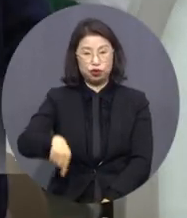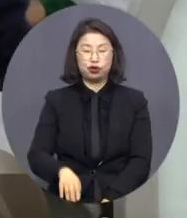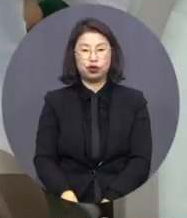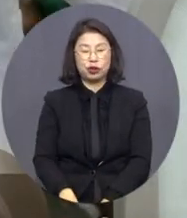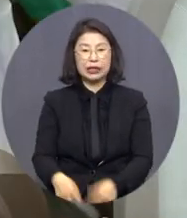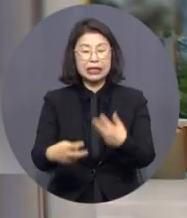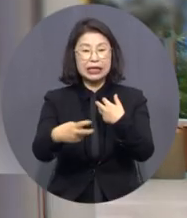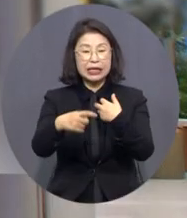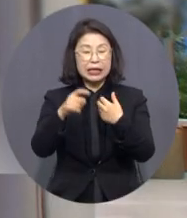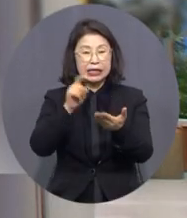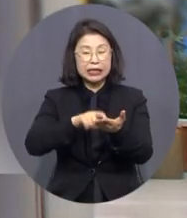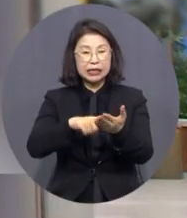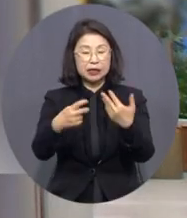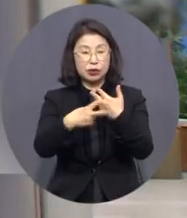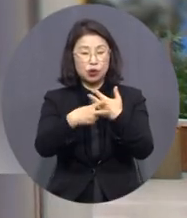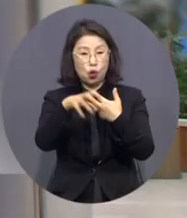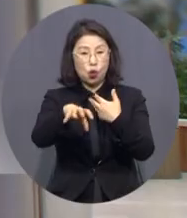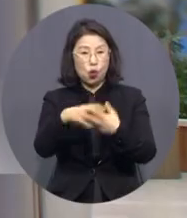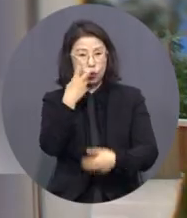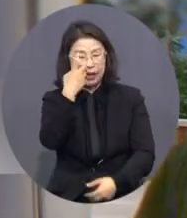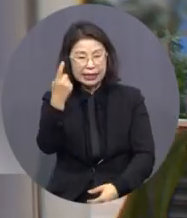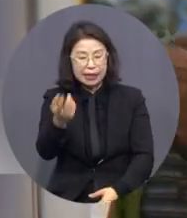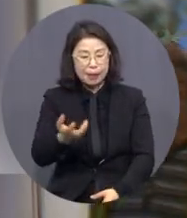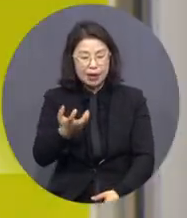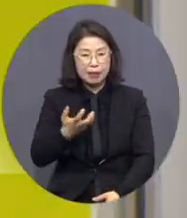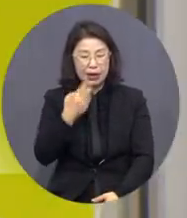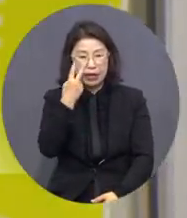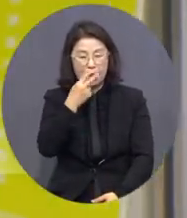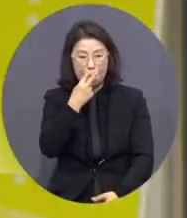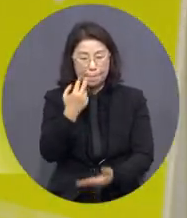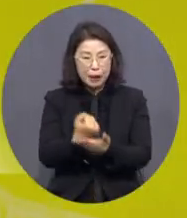응급 의료기관별 당직 현황을 사전에 파악하고